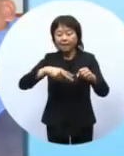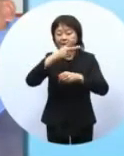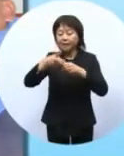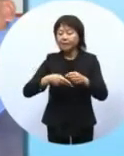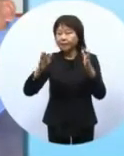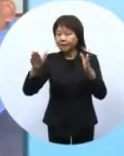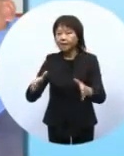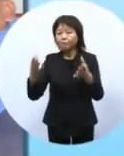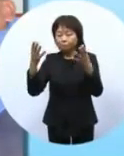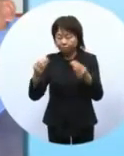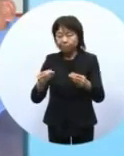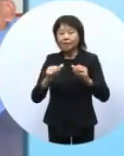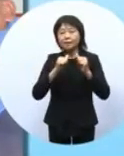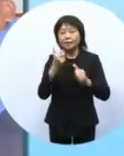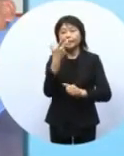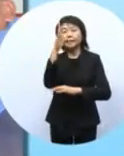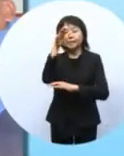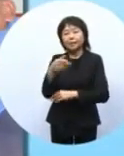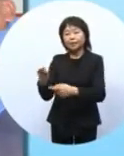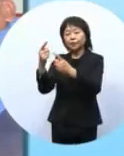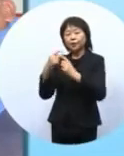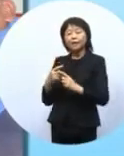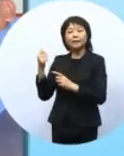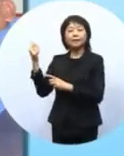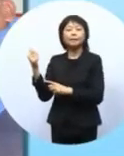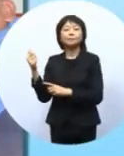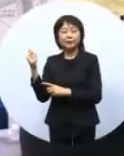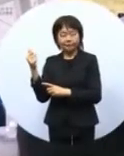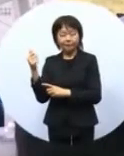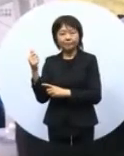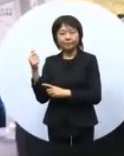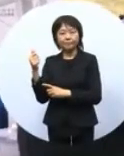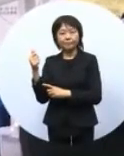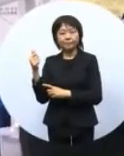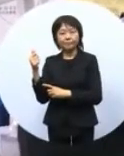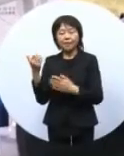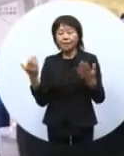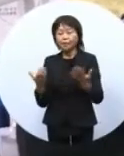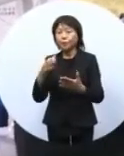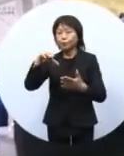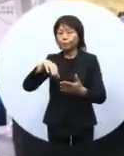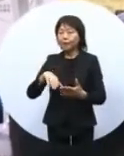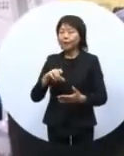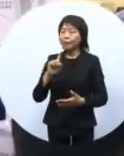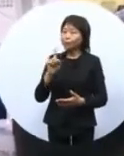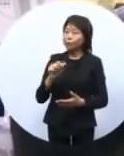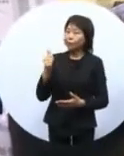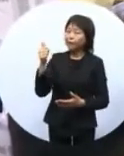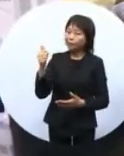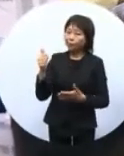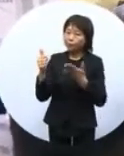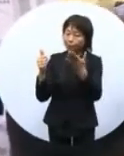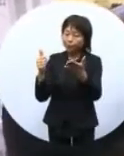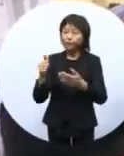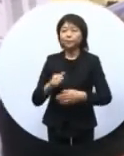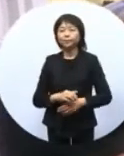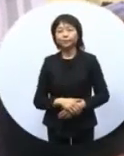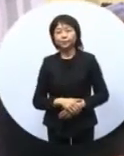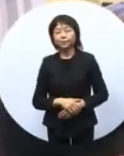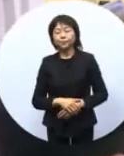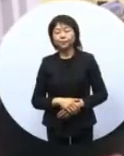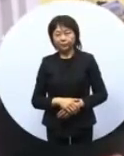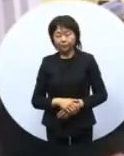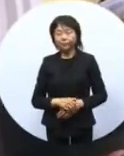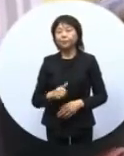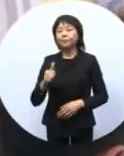い、茅ヶ崎市役所に入庁した西村さんですが、職場ではどんな存在なのでしょう。 彼